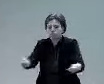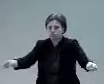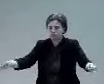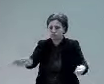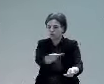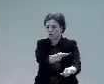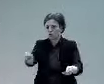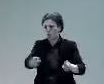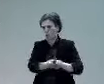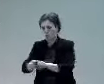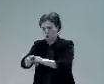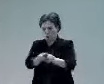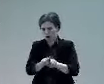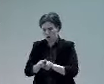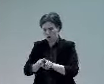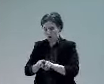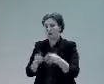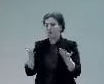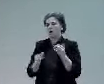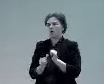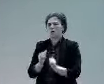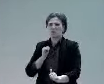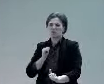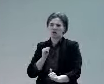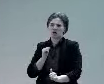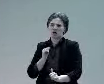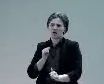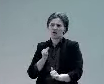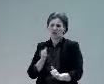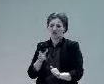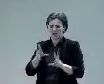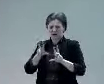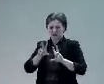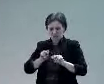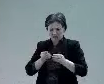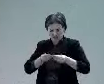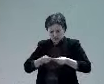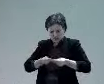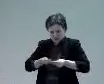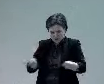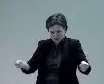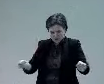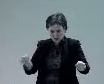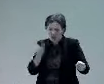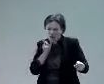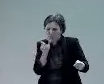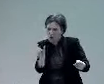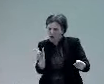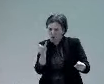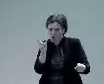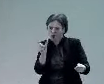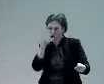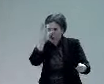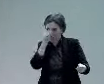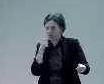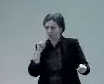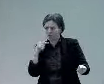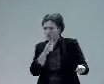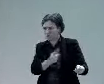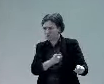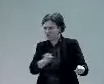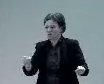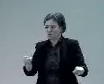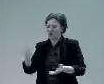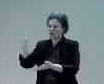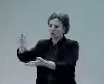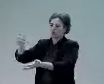la società. E prima, guardate, redistribuzione è una parola che bisogna riscoprire. Non possiamo più tollerare i paradisi